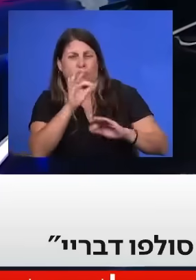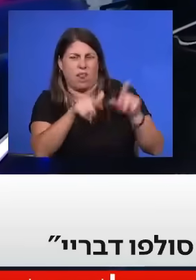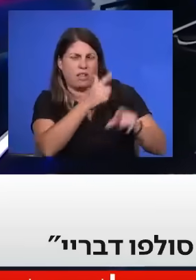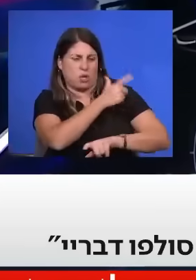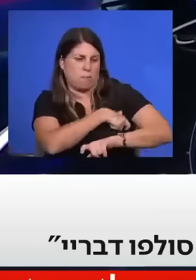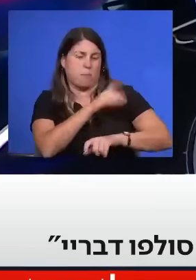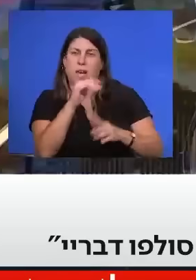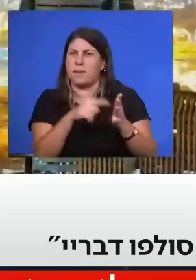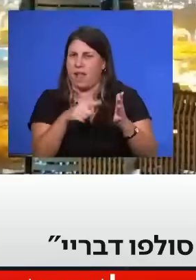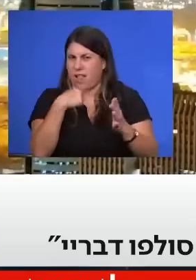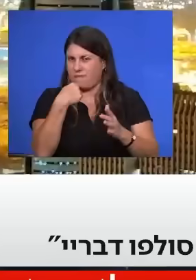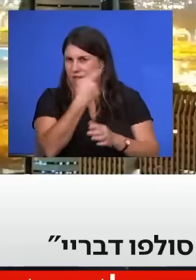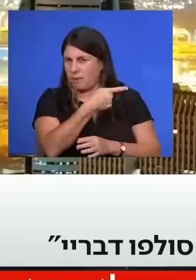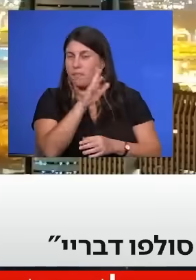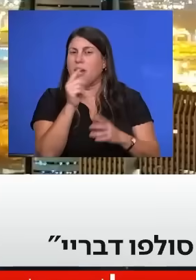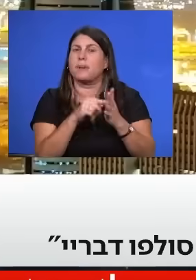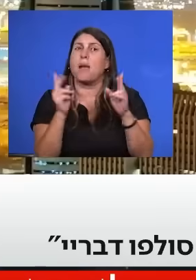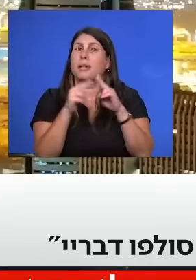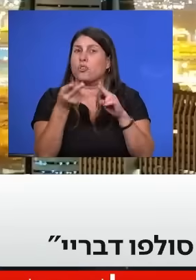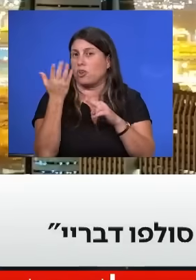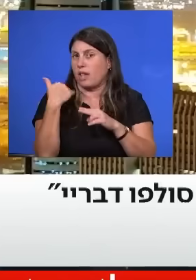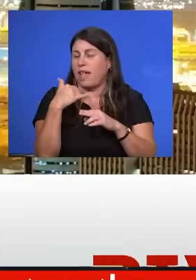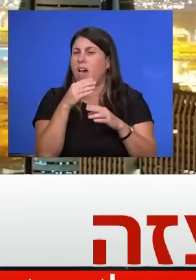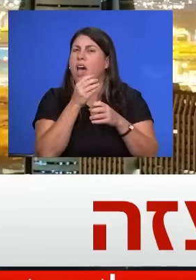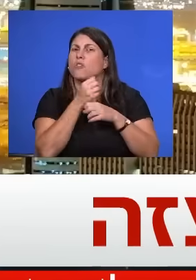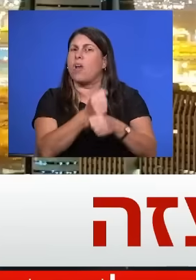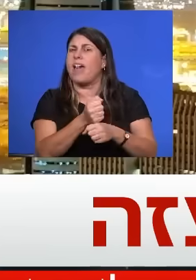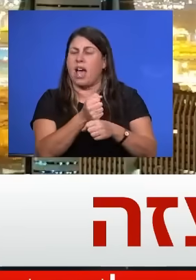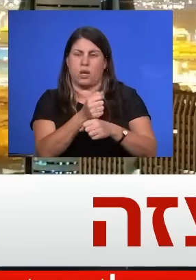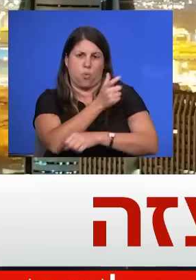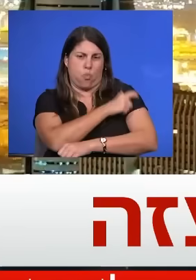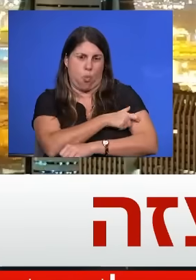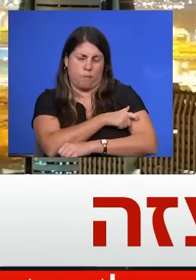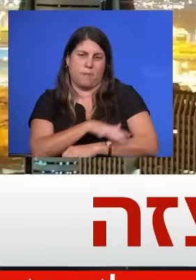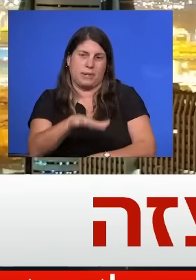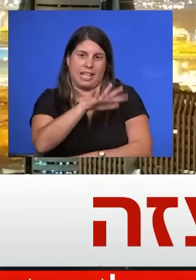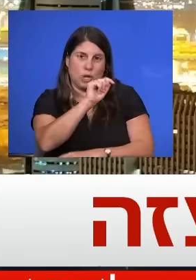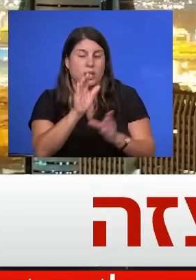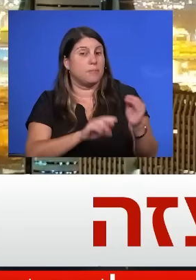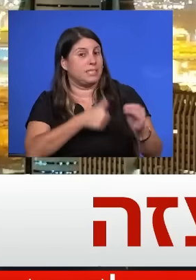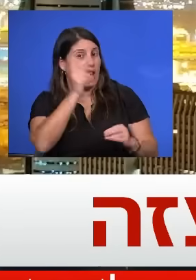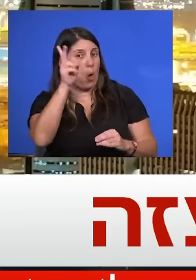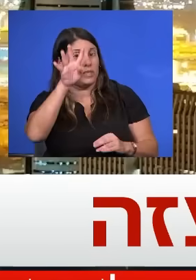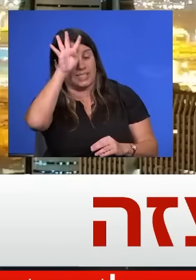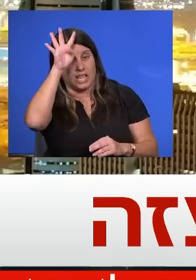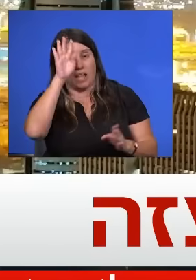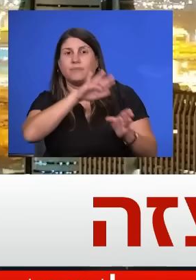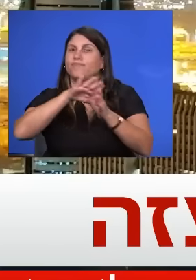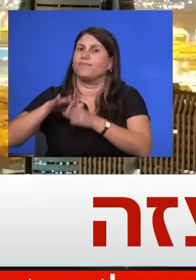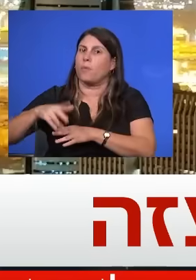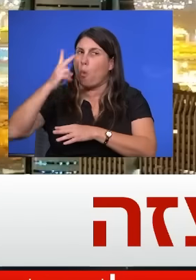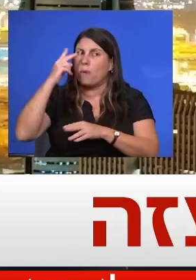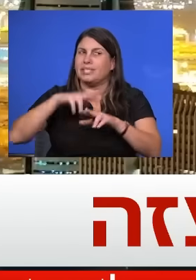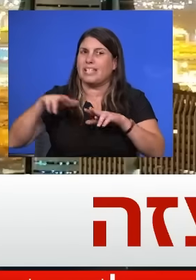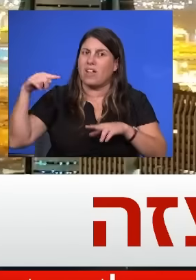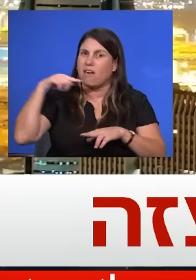כמה ימים בין השליח של האו"ם למזרח התיכון לבין שר החוץ האיראני. אוקיי. תודה רבה. אנחנו רואים צבע אדום באזור